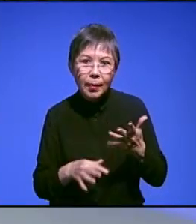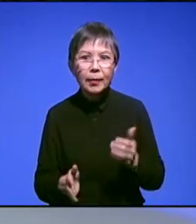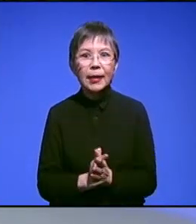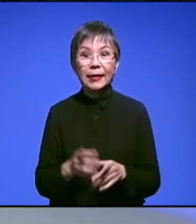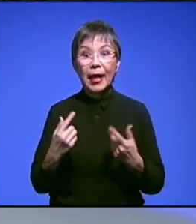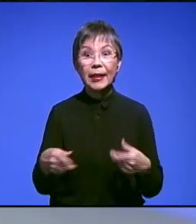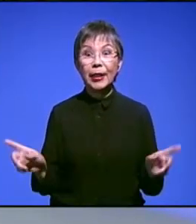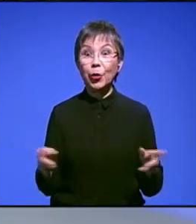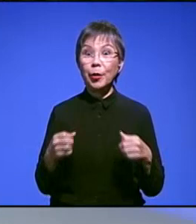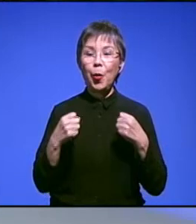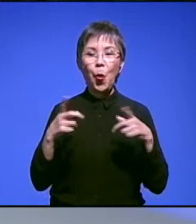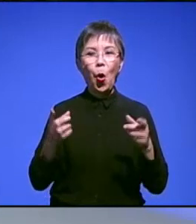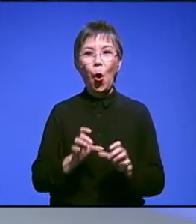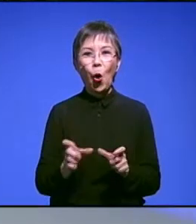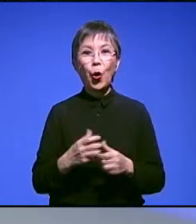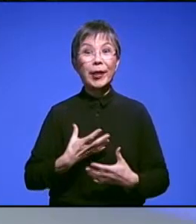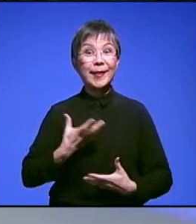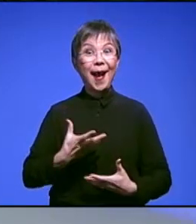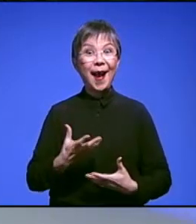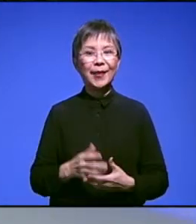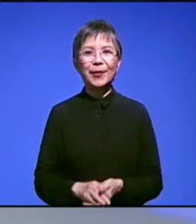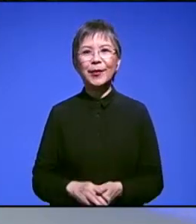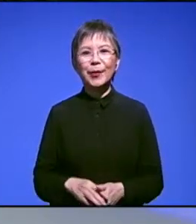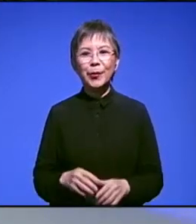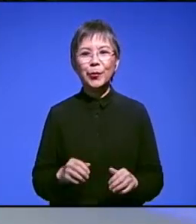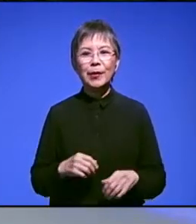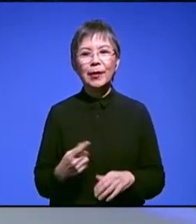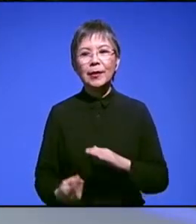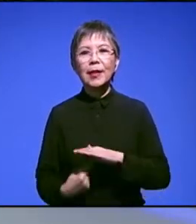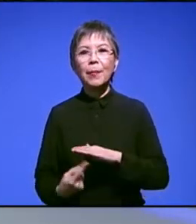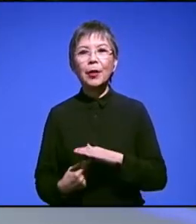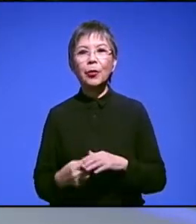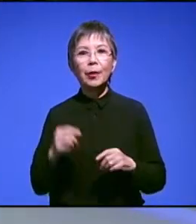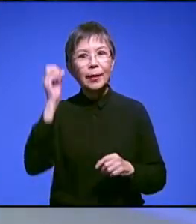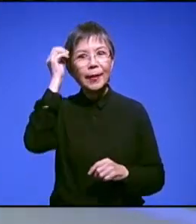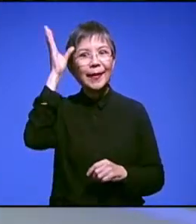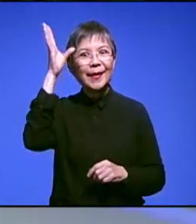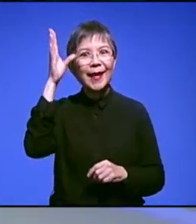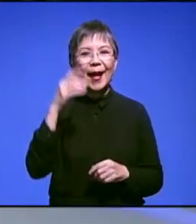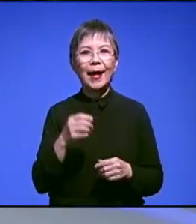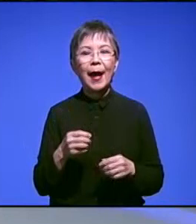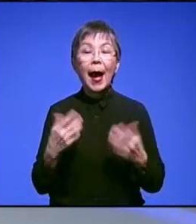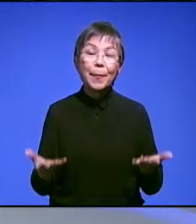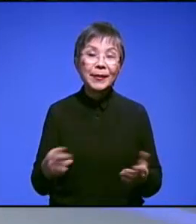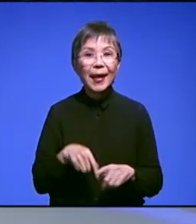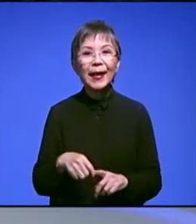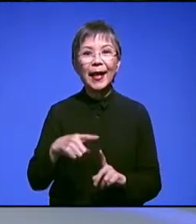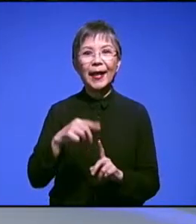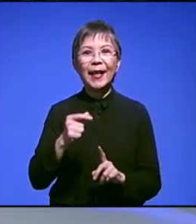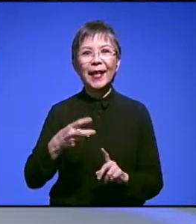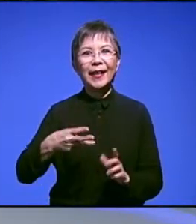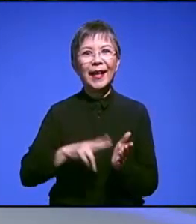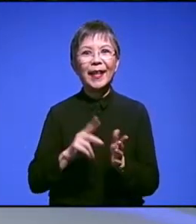menjadi hits dan digemari untuk mengisi waktu luang karantina. Lalu apa saja yang menjadi tren saat pandemi